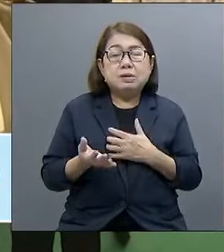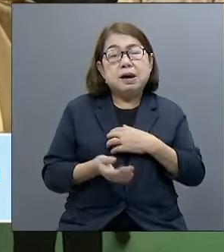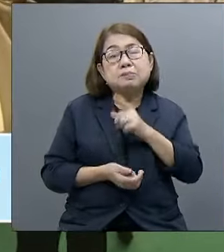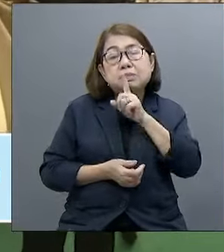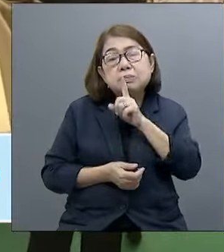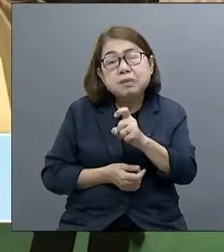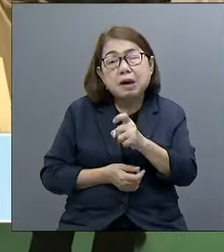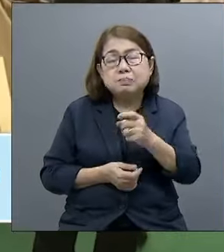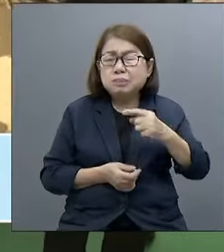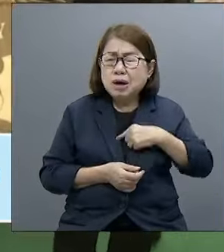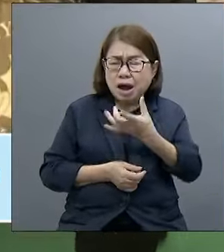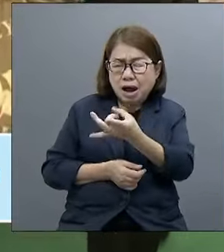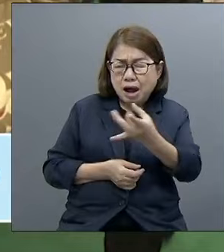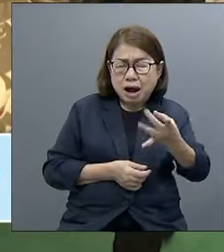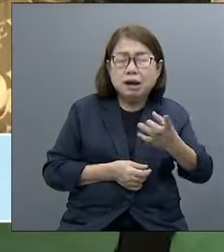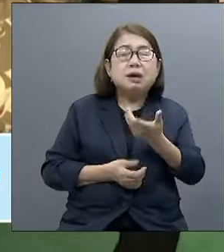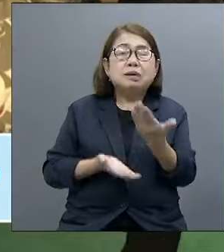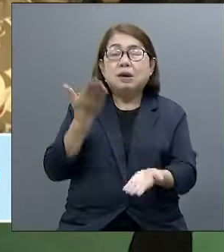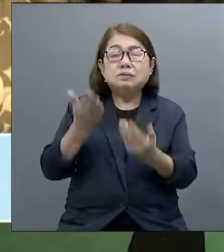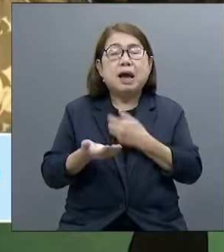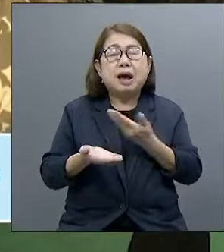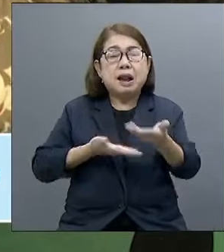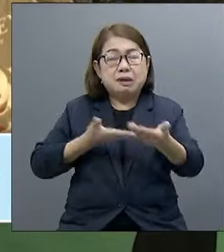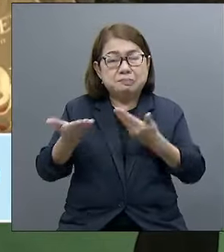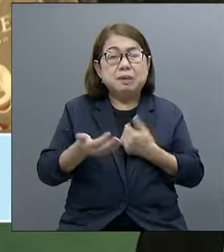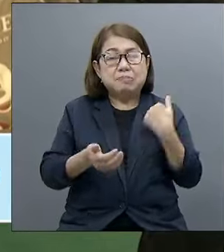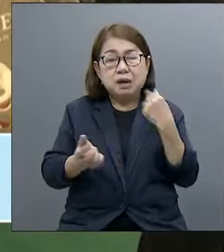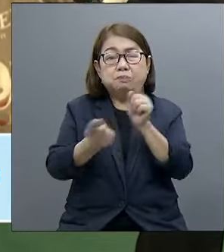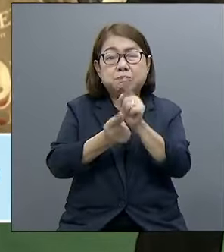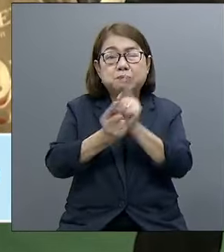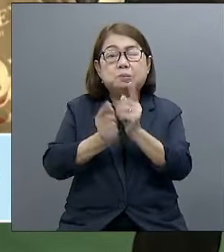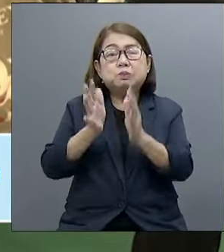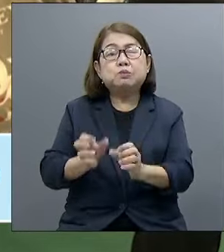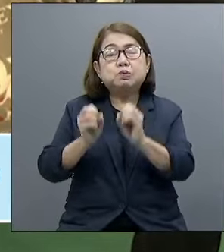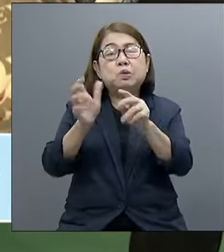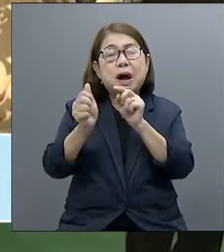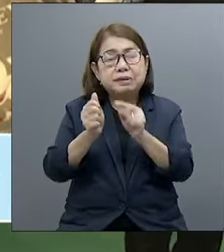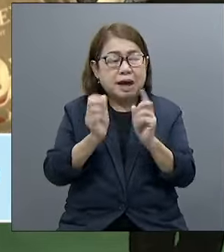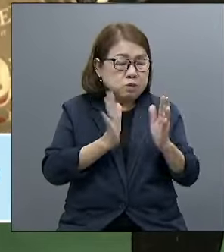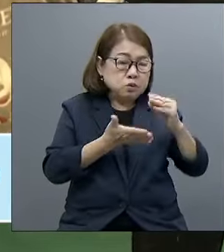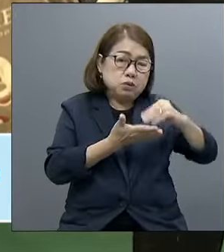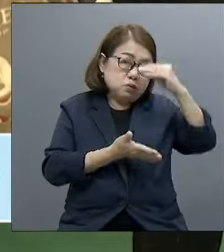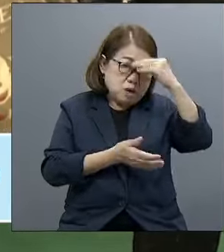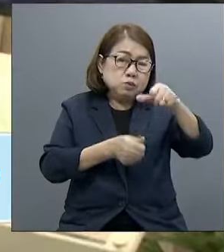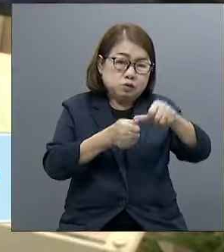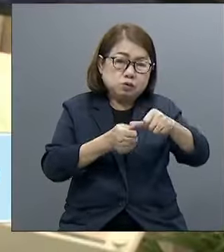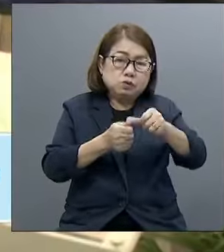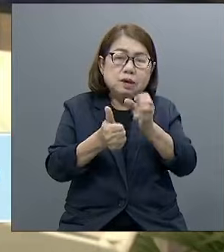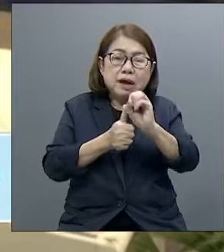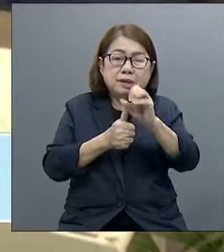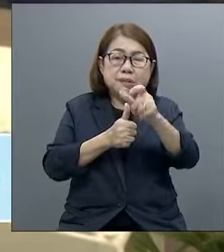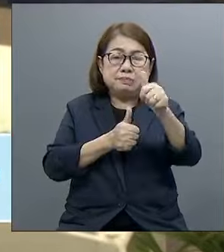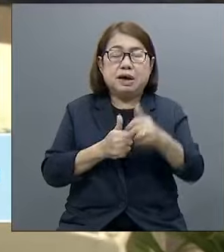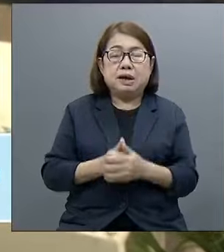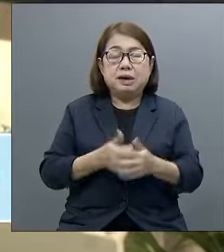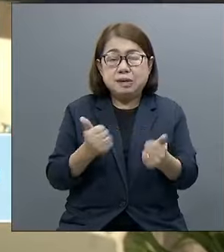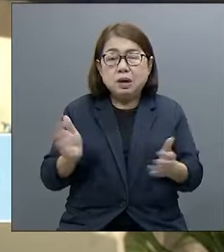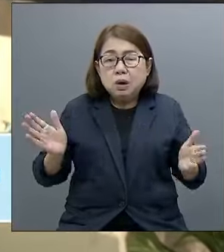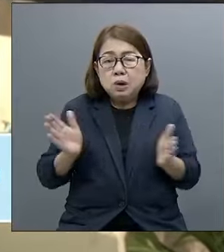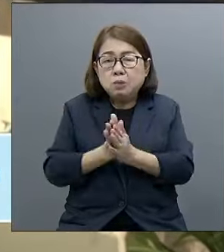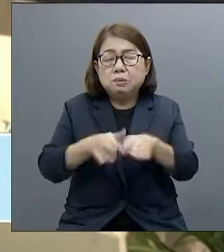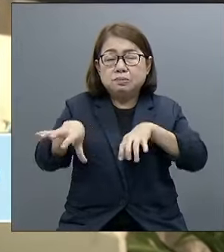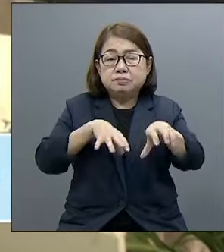ค์ความรู้ก็ไปแลกเปลี่ยนความคิดเห็นกับทั้งอาจารย์ทักนักวิจัยและก็นิสิตโดยตรงได้นะคะส่วนข้อมูลของการจัดงานเกษตรแฟร์ทั้งหมดรว